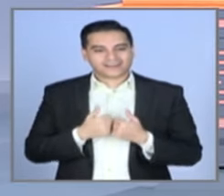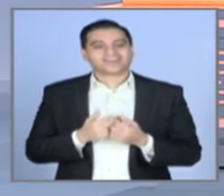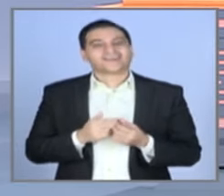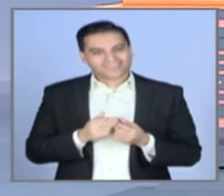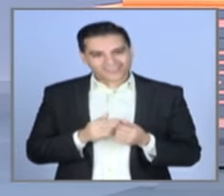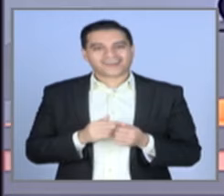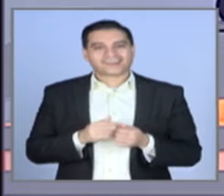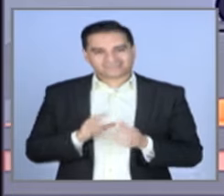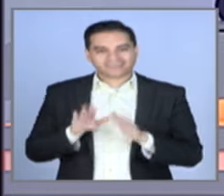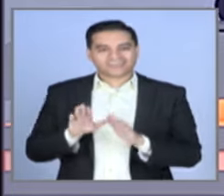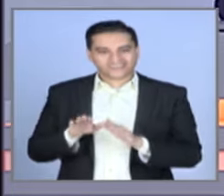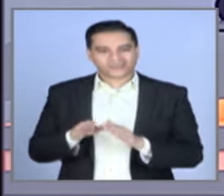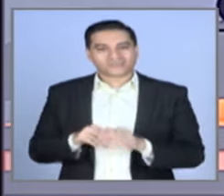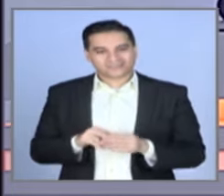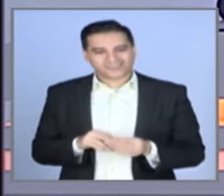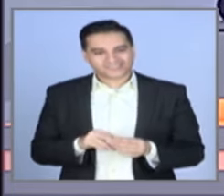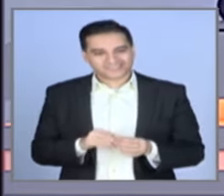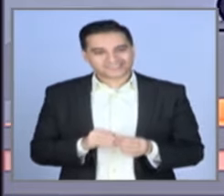أخوي.